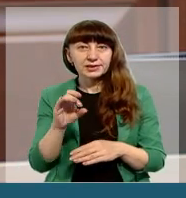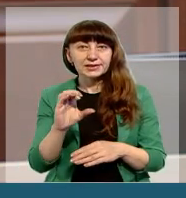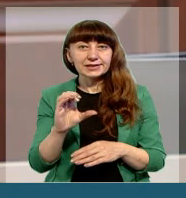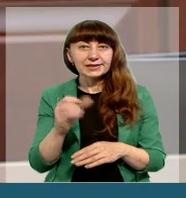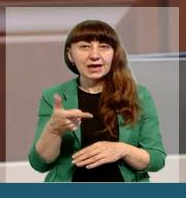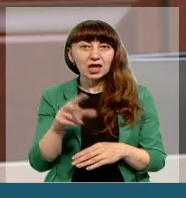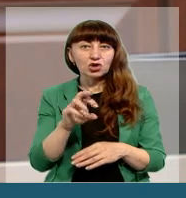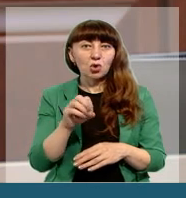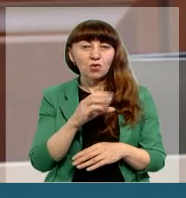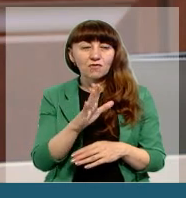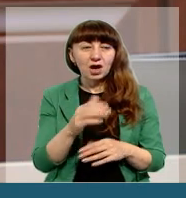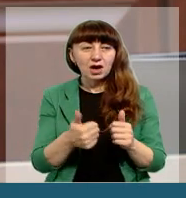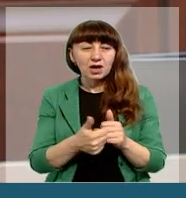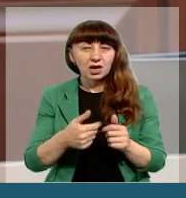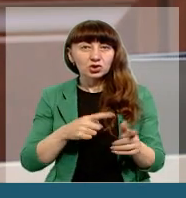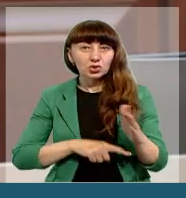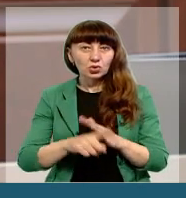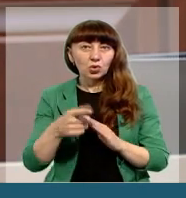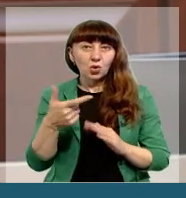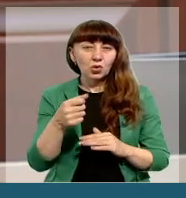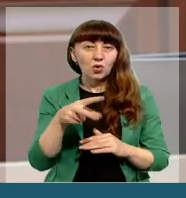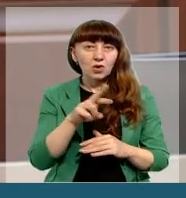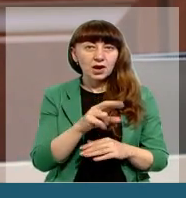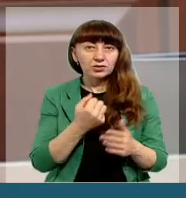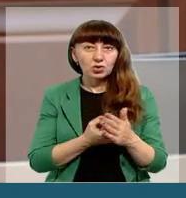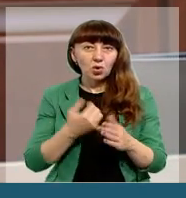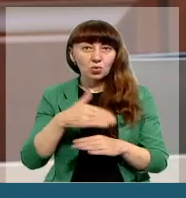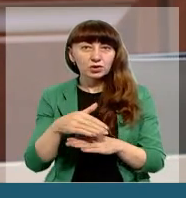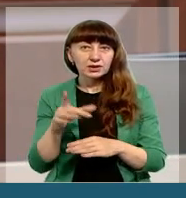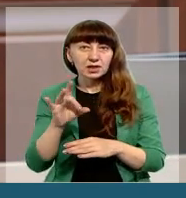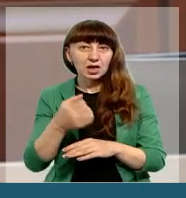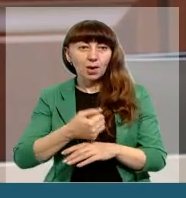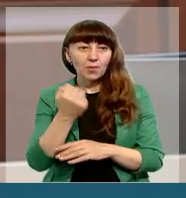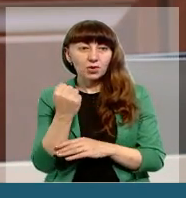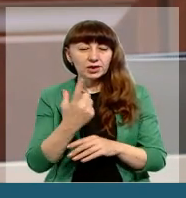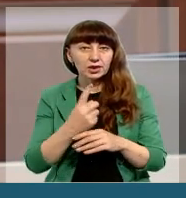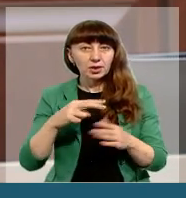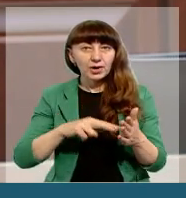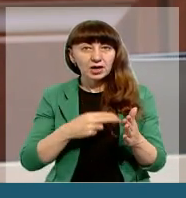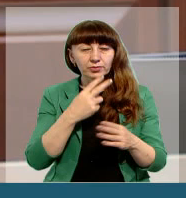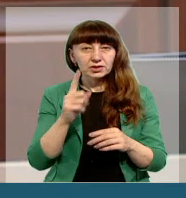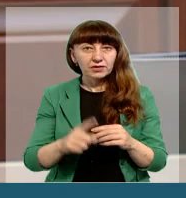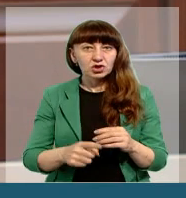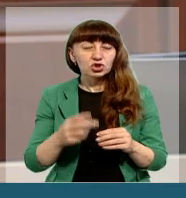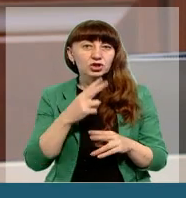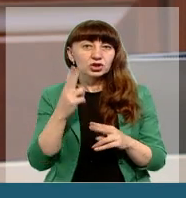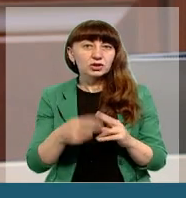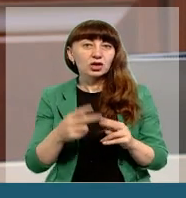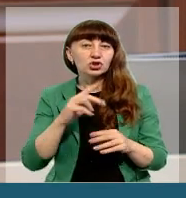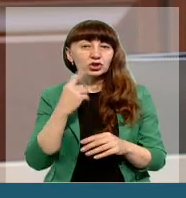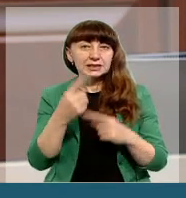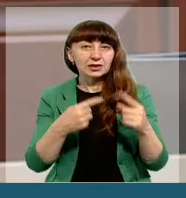Сьянова в границах от Гоголя до улицы Рабочая. На будущий год этот проект мы должны будем завершить.